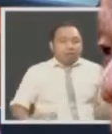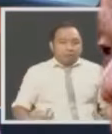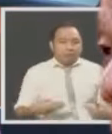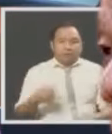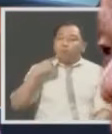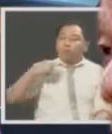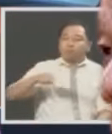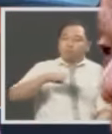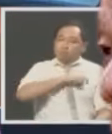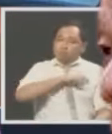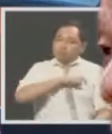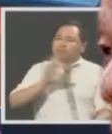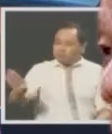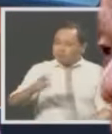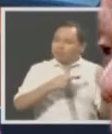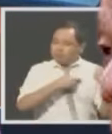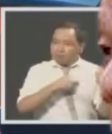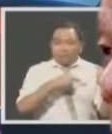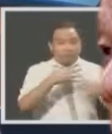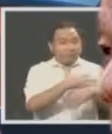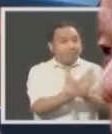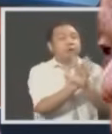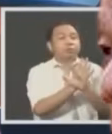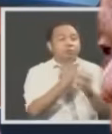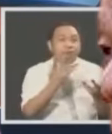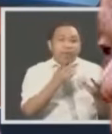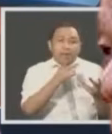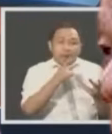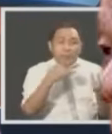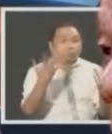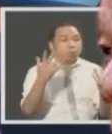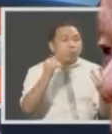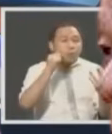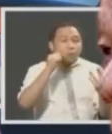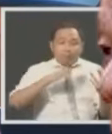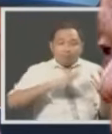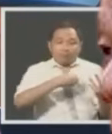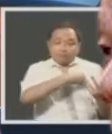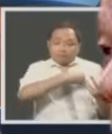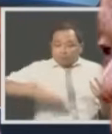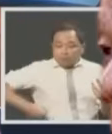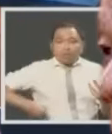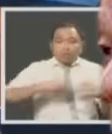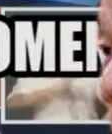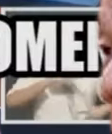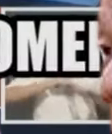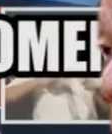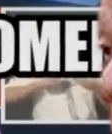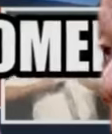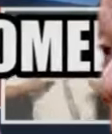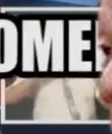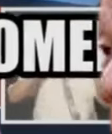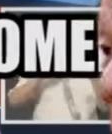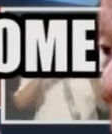Sa Davao ho, ang mga mutya ng Davao at Cagayan, we do not allow censors. That